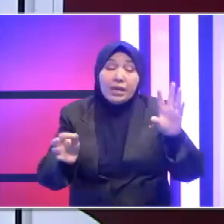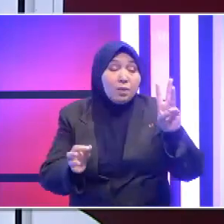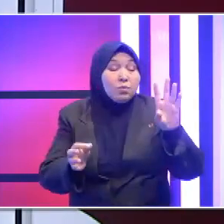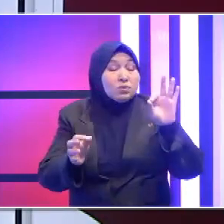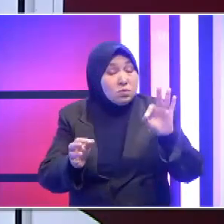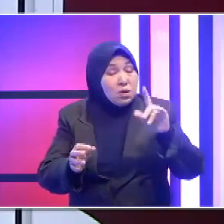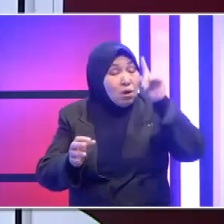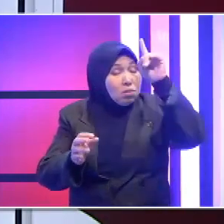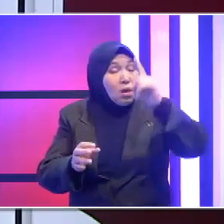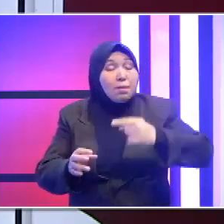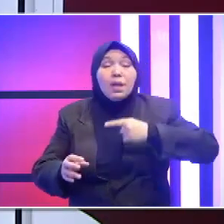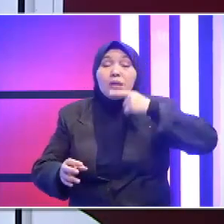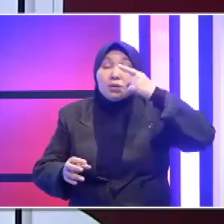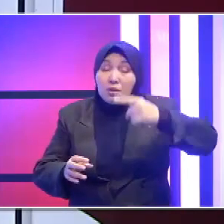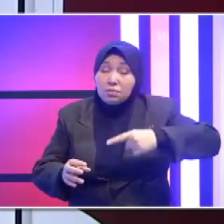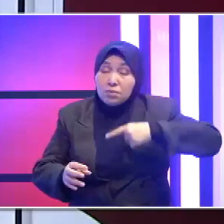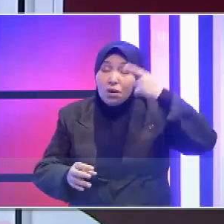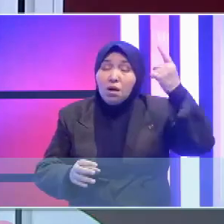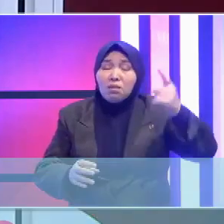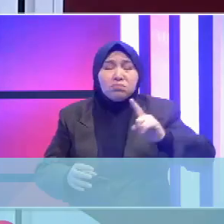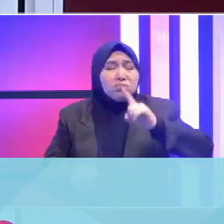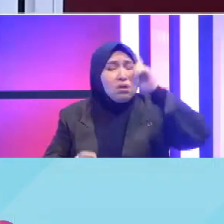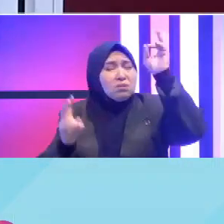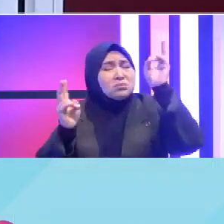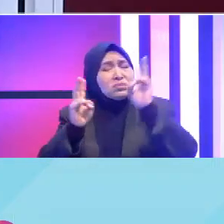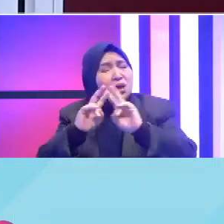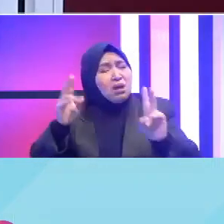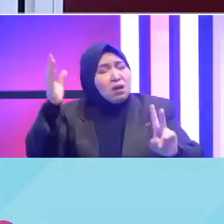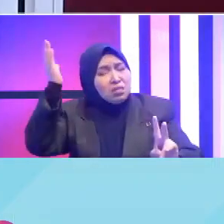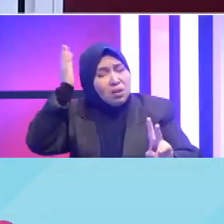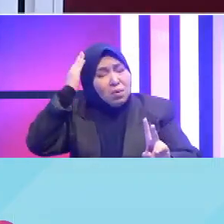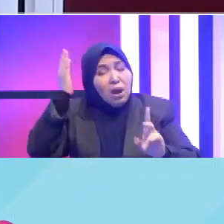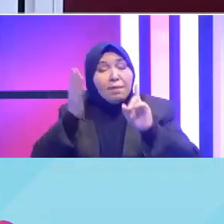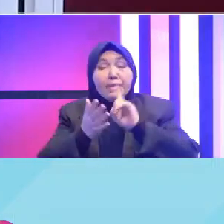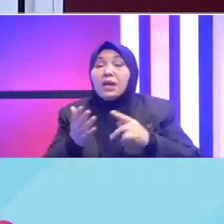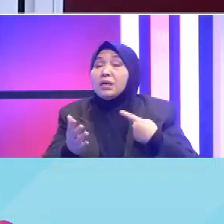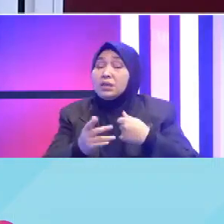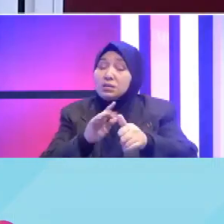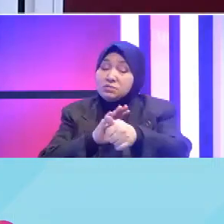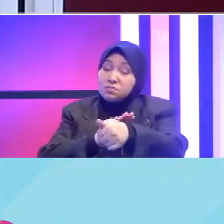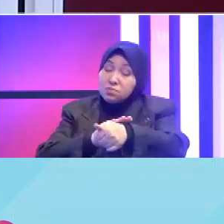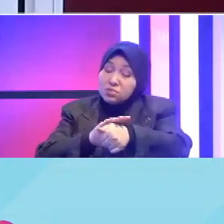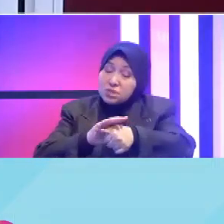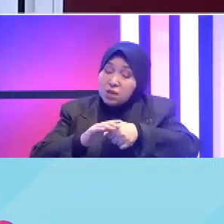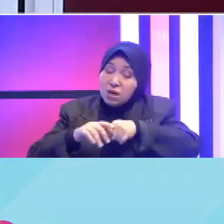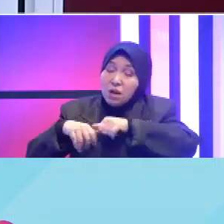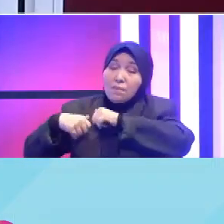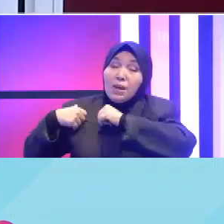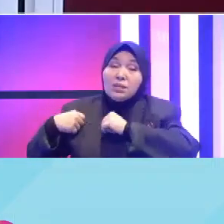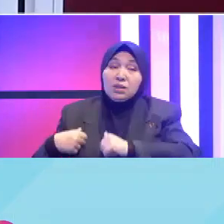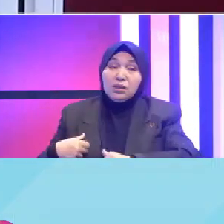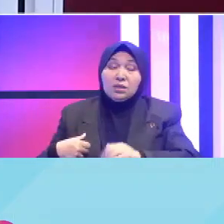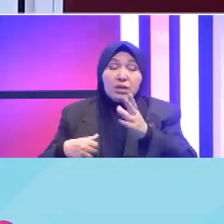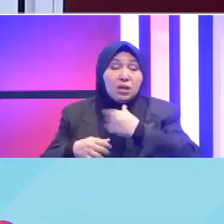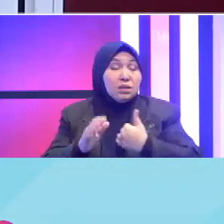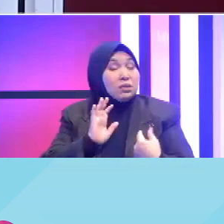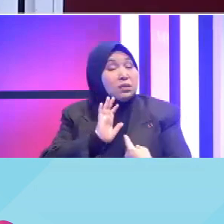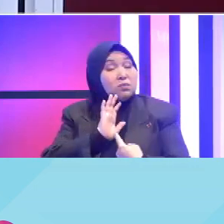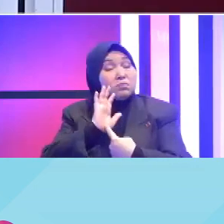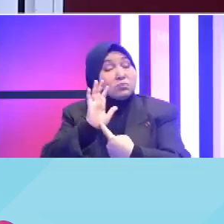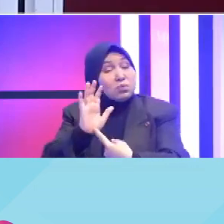Allah Tekan kan tentang istilah ilmu Allah amat mengetahui apa yang kita sembunyikan dalam hati kita dan yang kita nampakkan